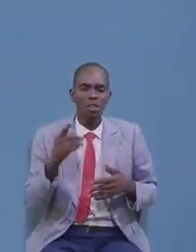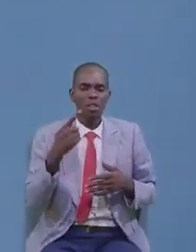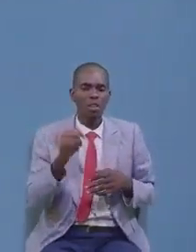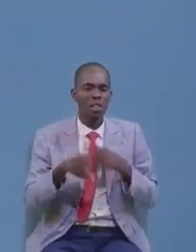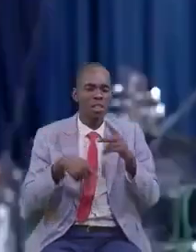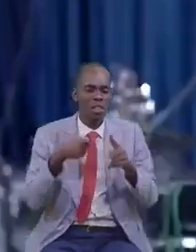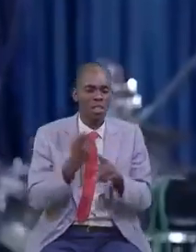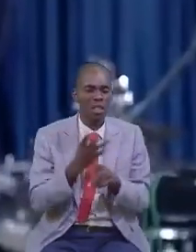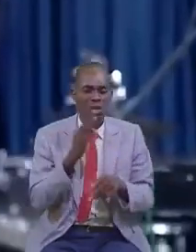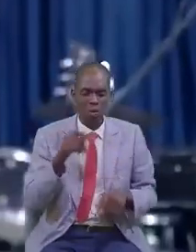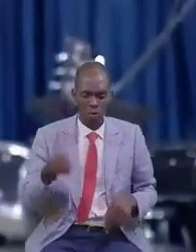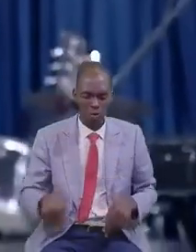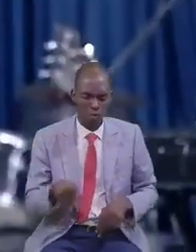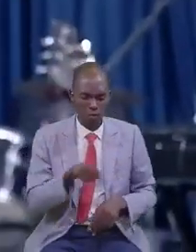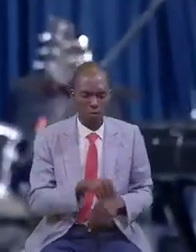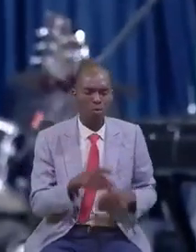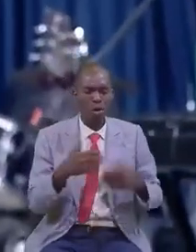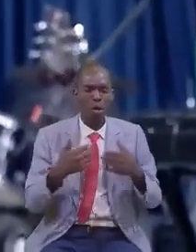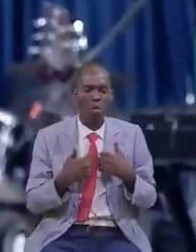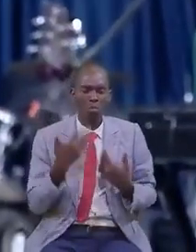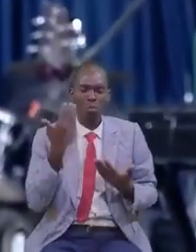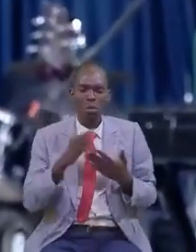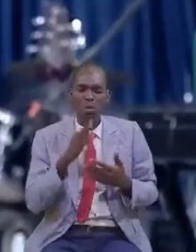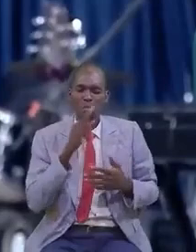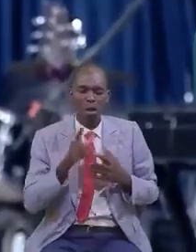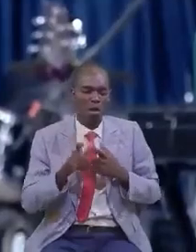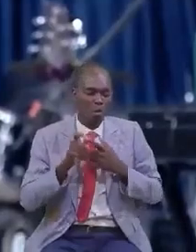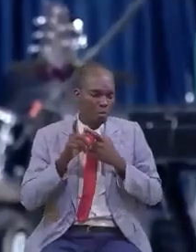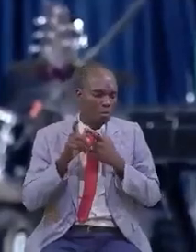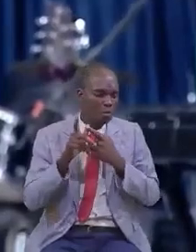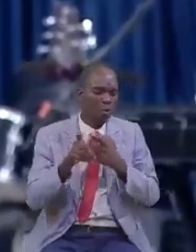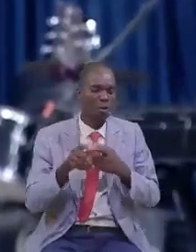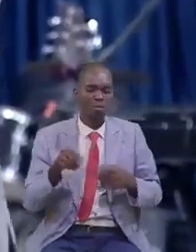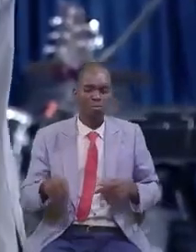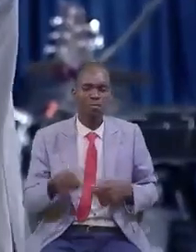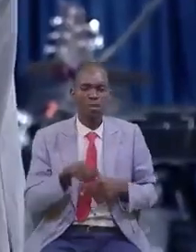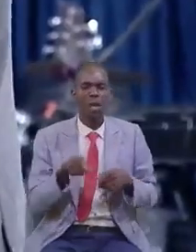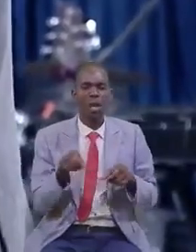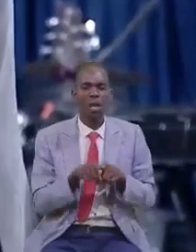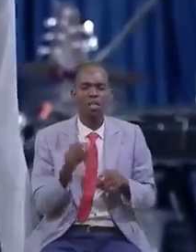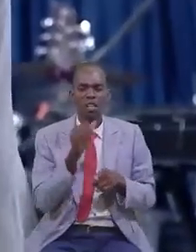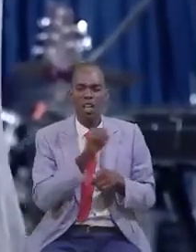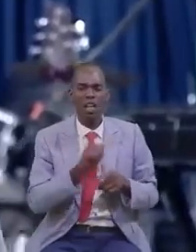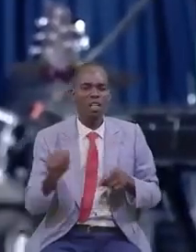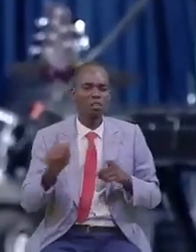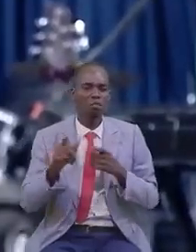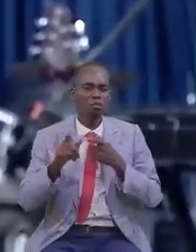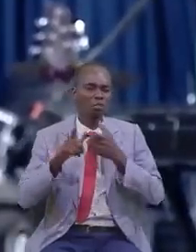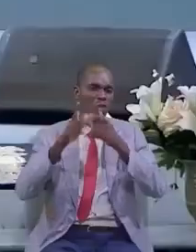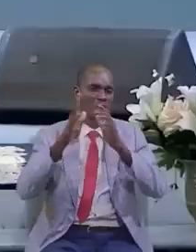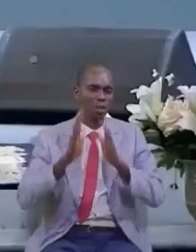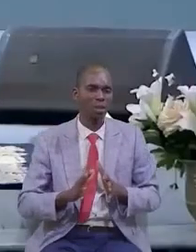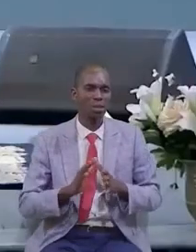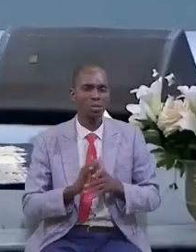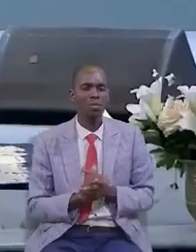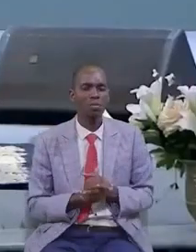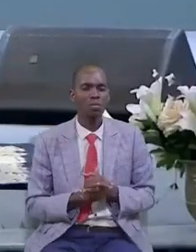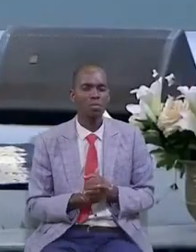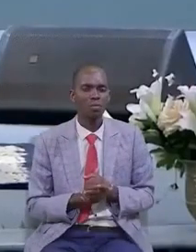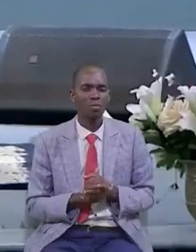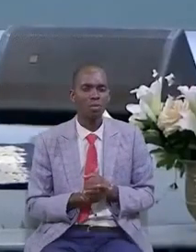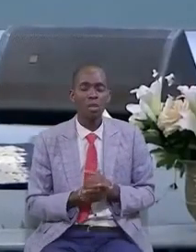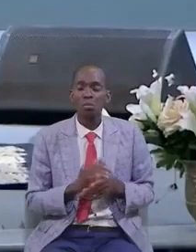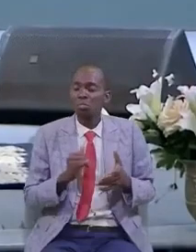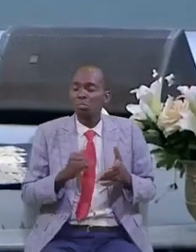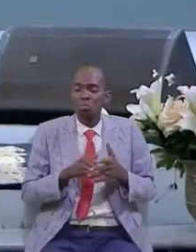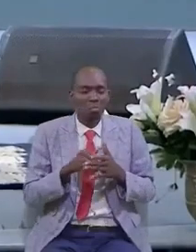have, the feet of an athlete. మీరు కలిగి ఉన్న పాదాలు గొప్ప పరుగు పందెంలో పరిగెత్తే అథ్లెట్ వంటి పాదాలైనా, not it doesn't